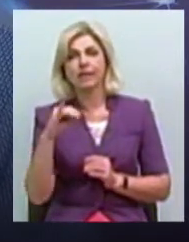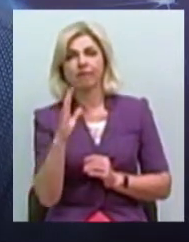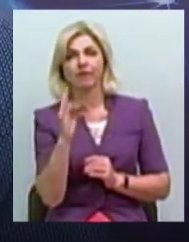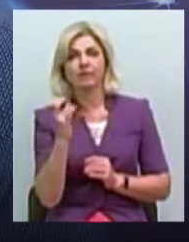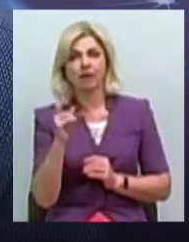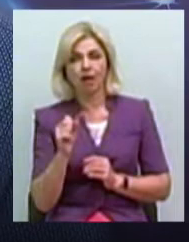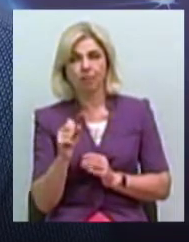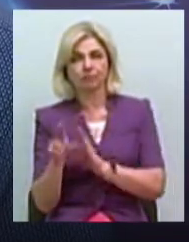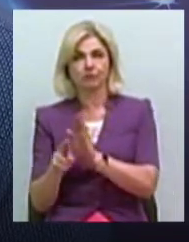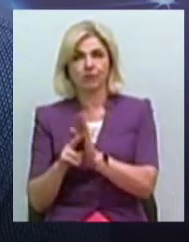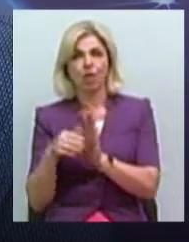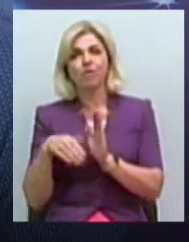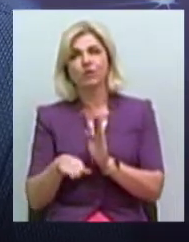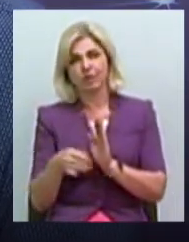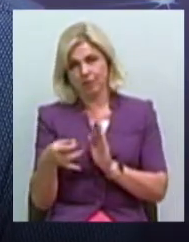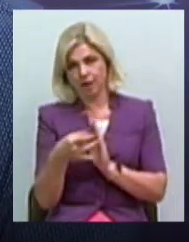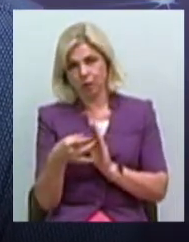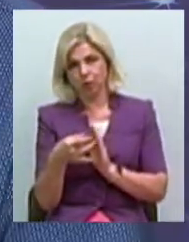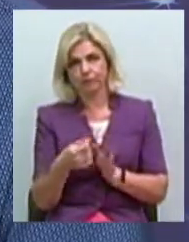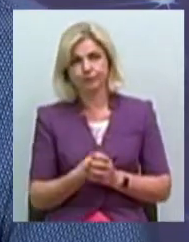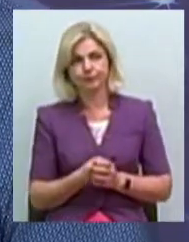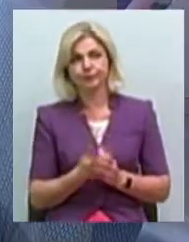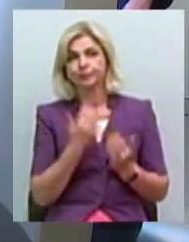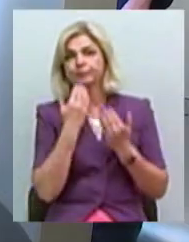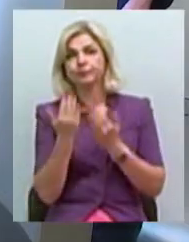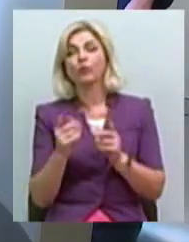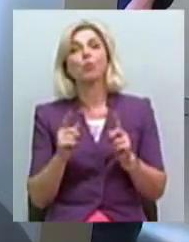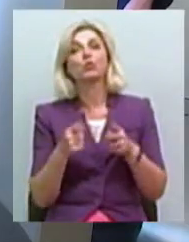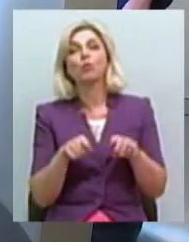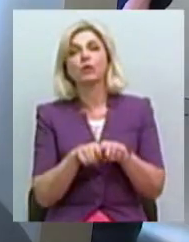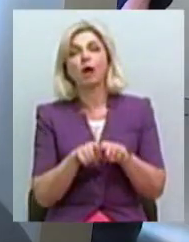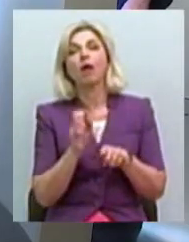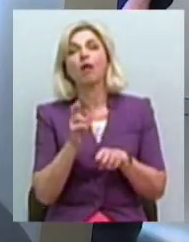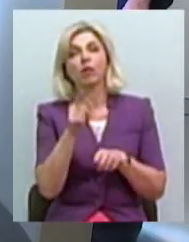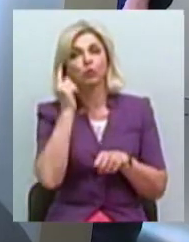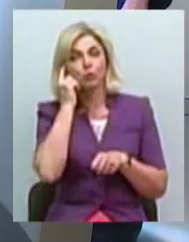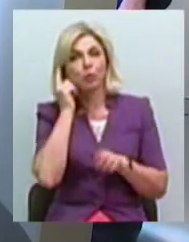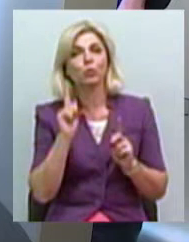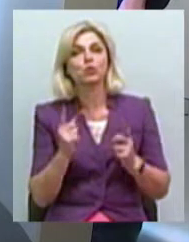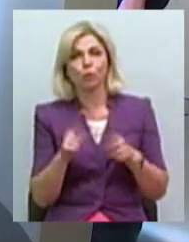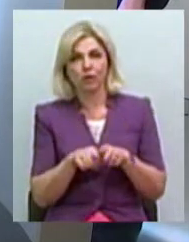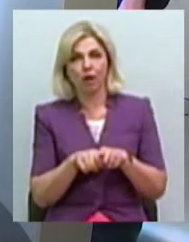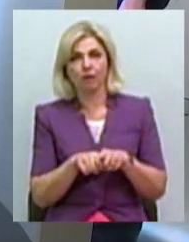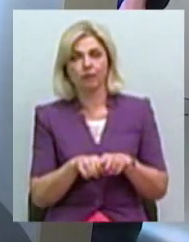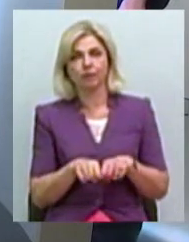до Вознесенського району, відноситься. Як ви гадаєте, чому саме так прийнято рішення? Я вважаю, що